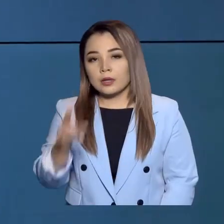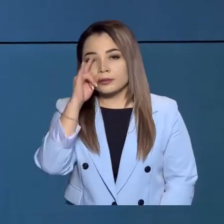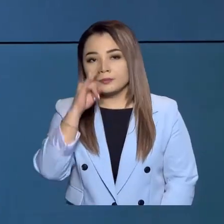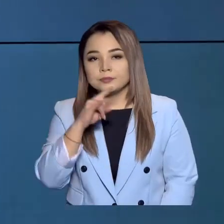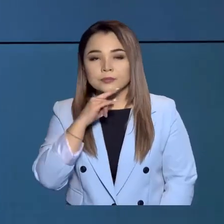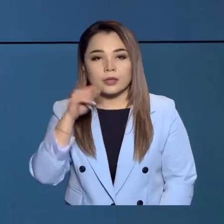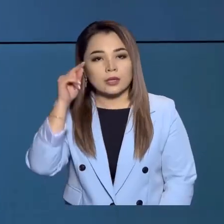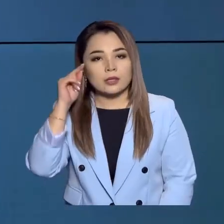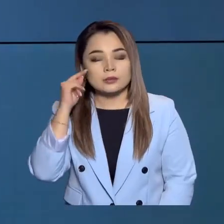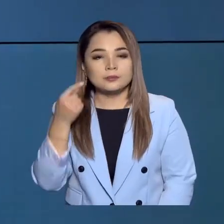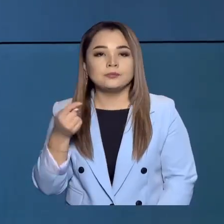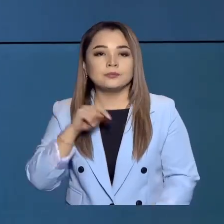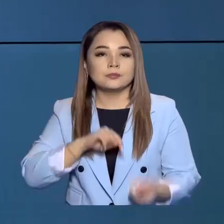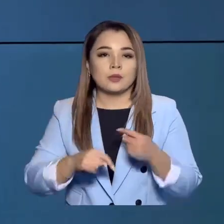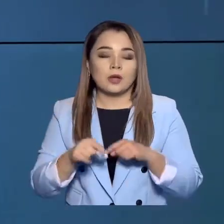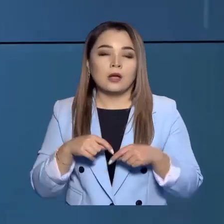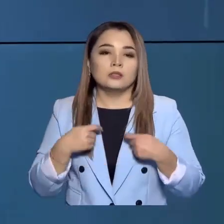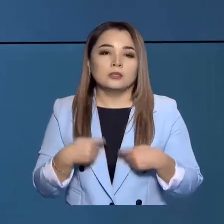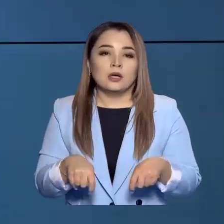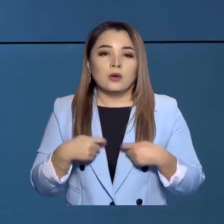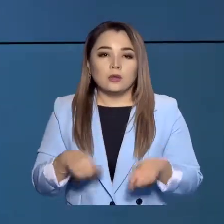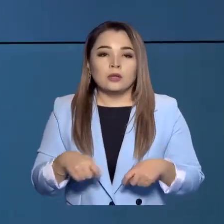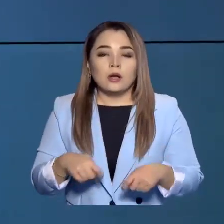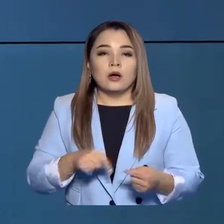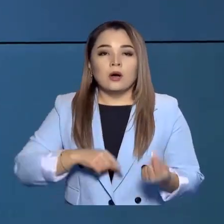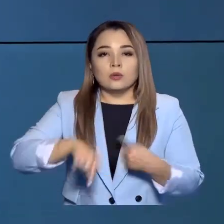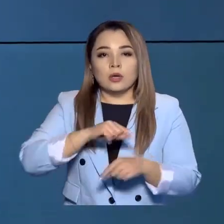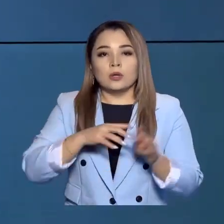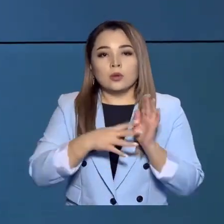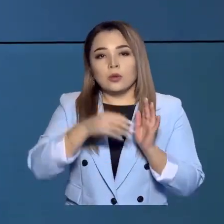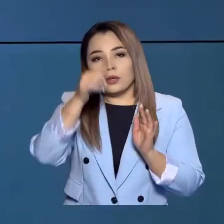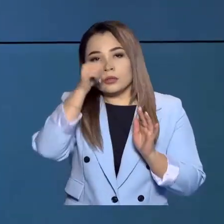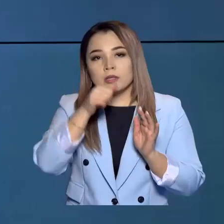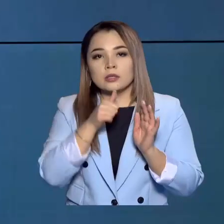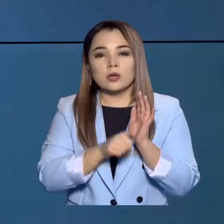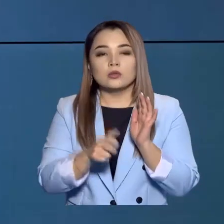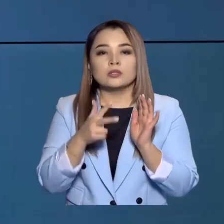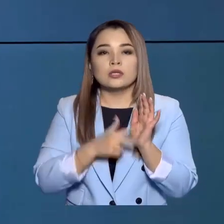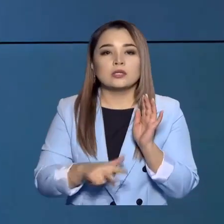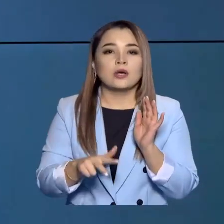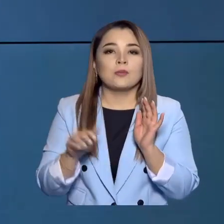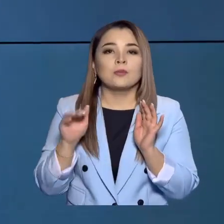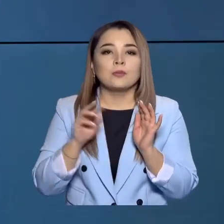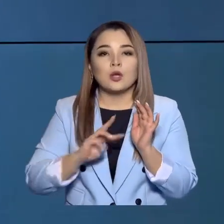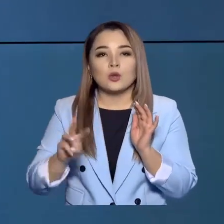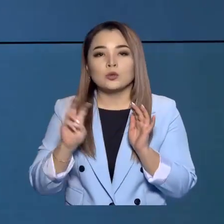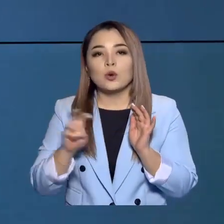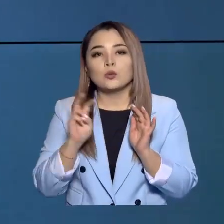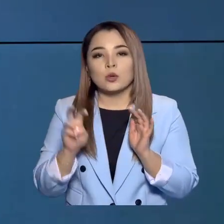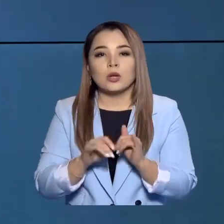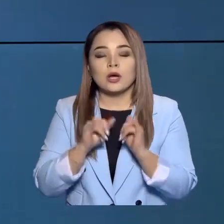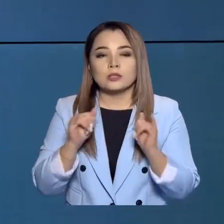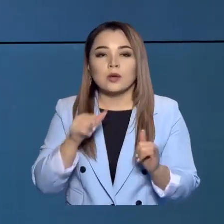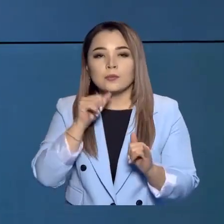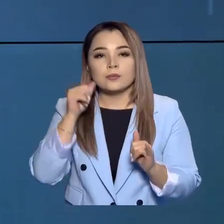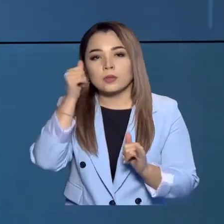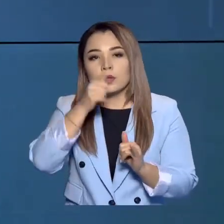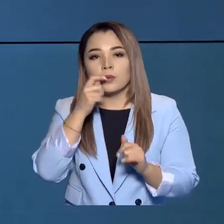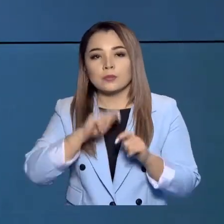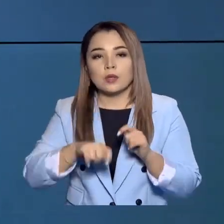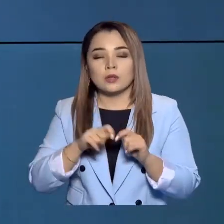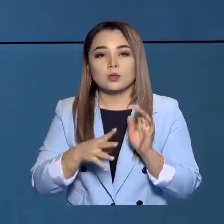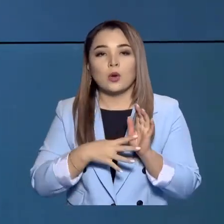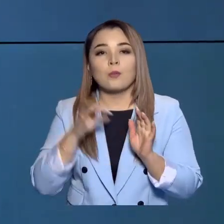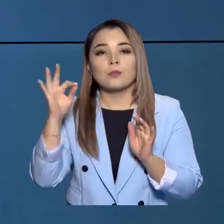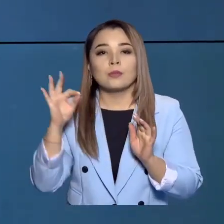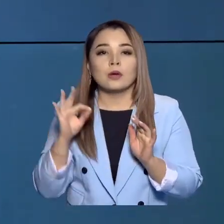Қазақстан мен Қырғызстан арасындағы сауда тауар айналымы 9 айда 680 миллион доллардан асты. Бұл былтырмен салыстырғанда